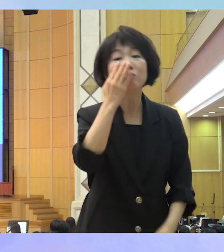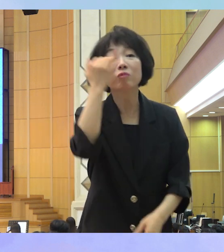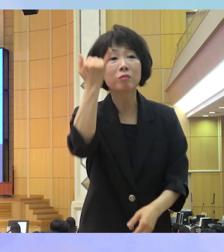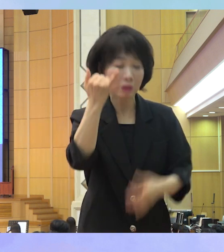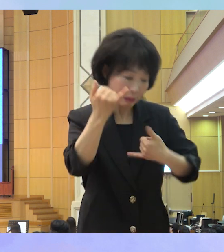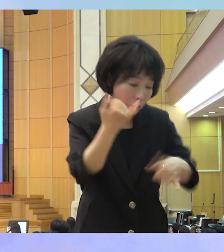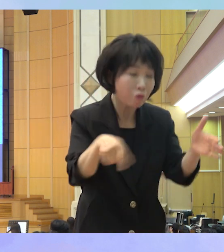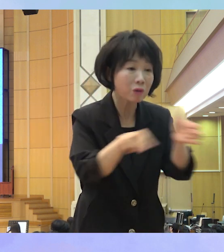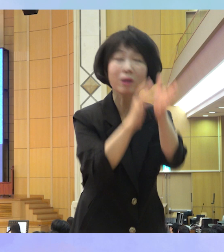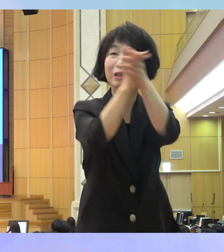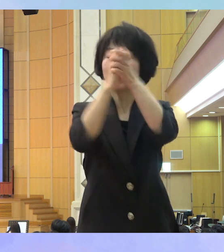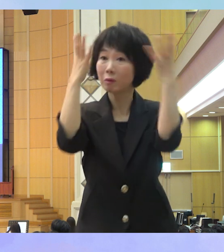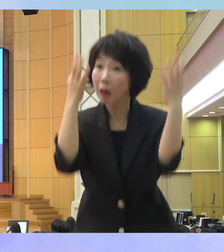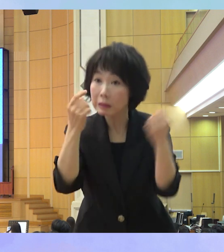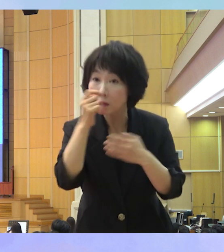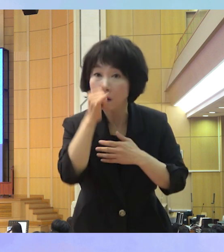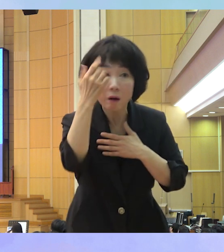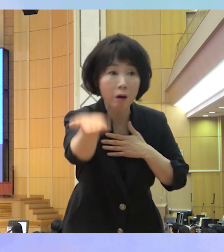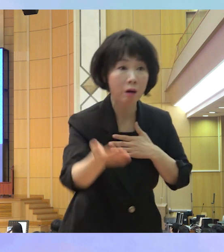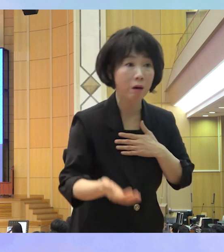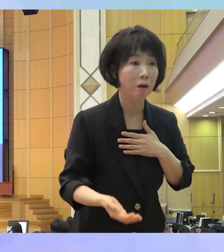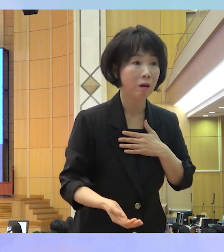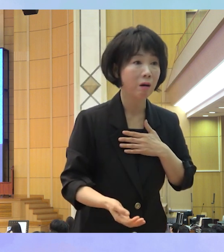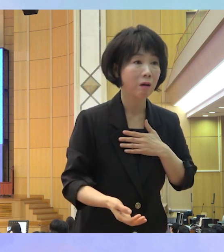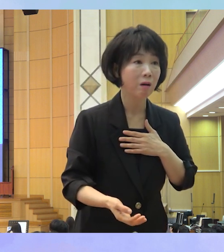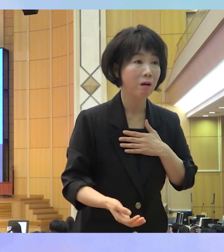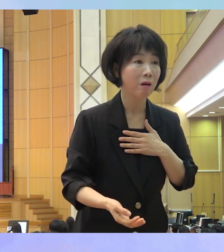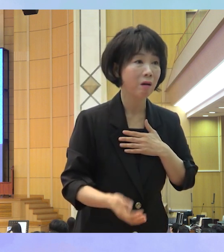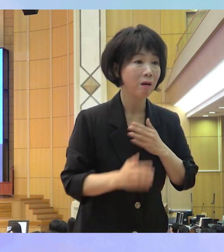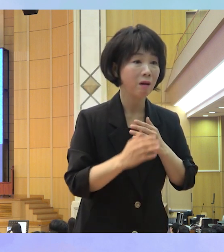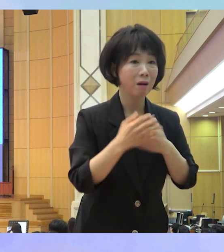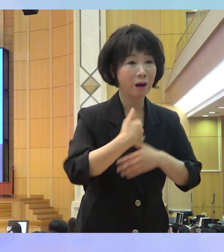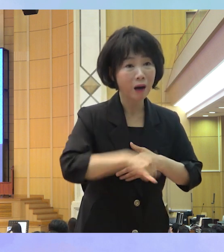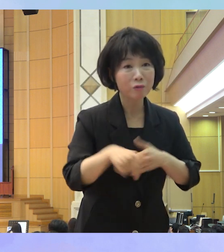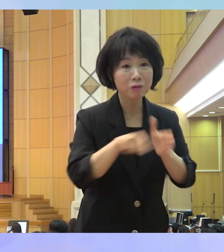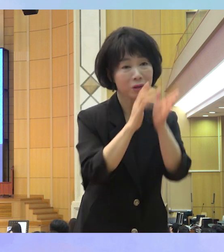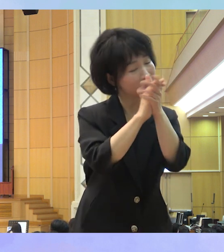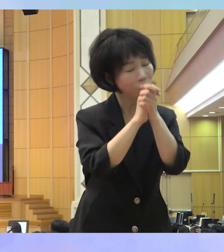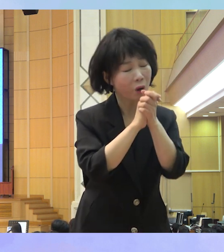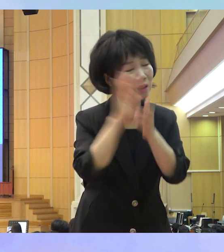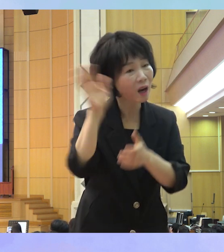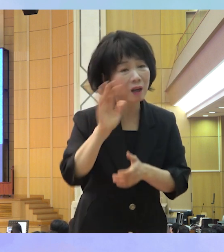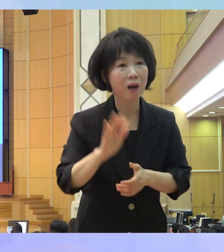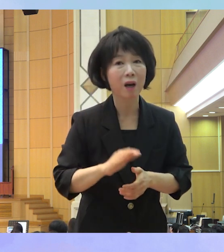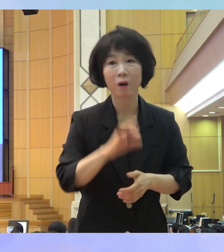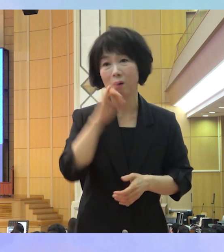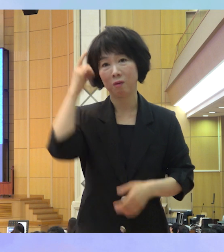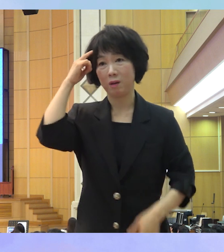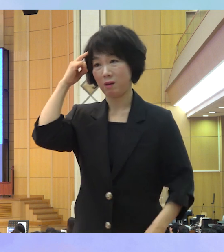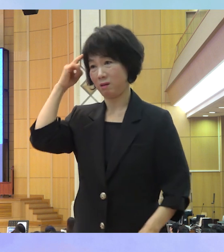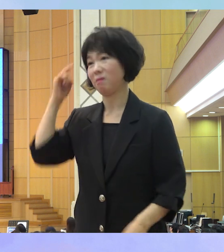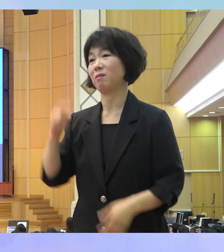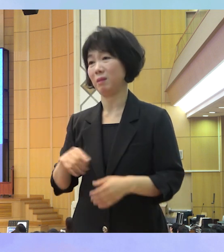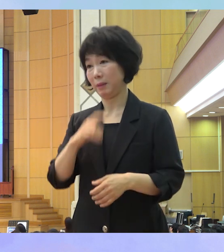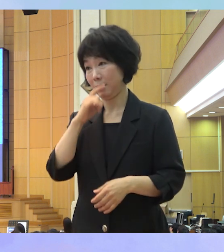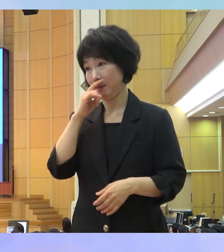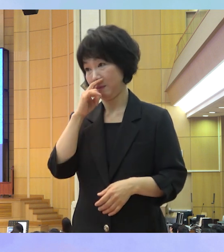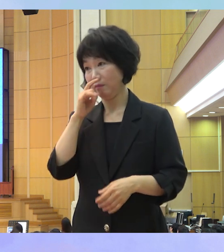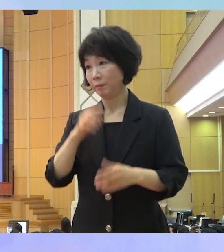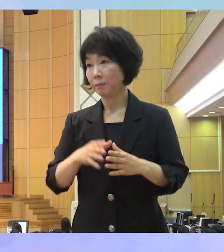담임 목사님이 예전에 그런 말씀을, 제가 나이가 이제 많이 먹다 보니까 그런 말씀을 하시더라고요.